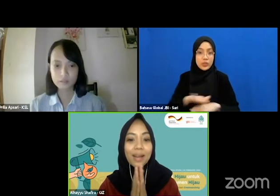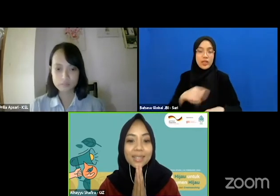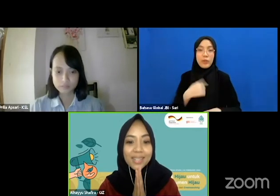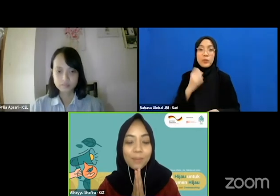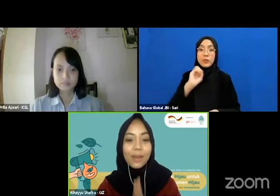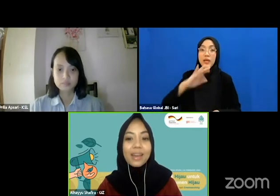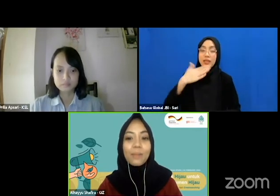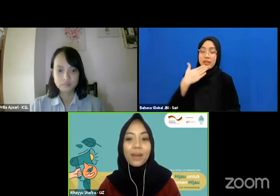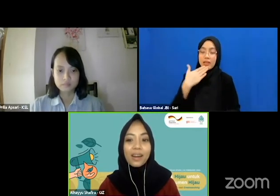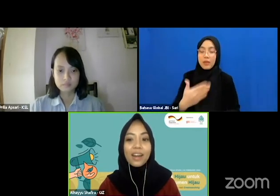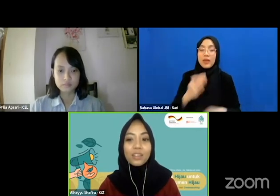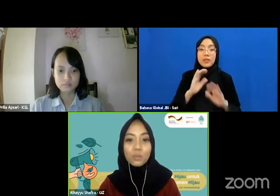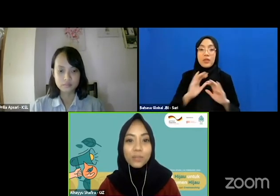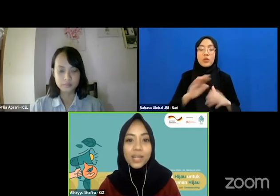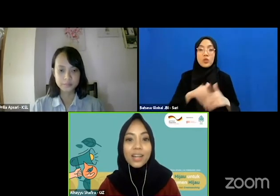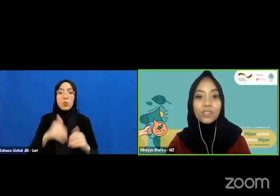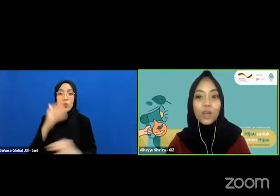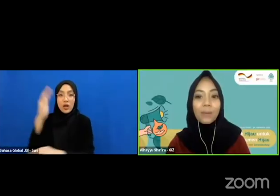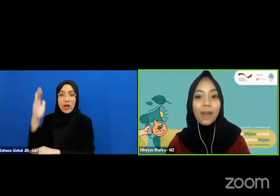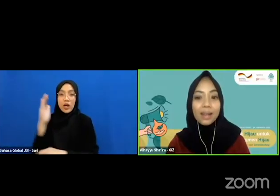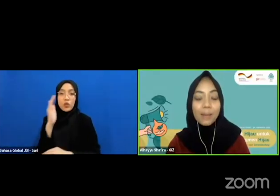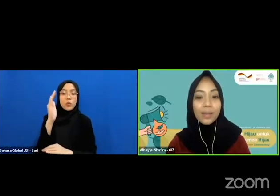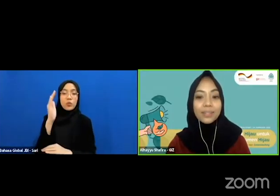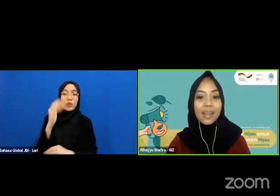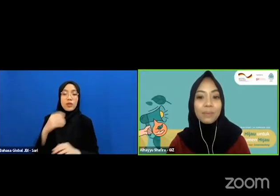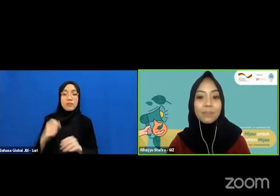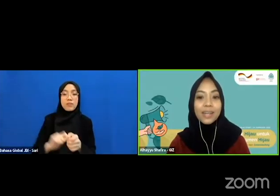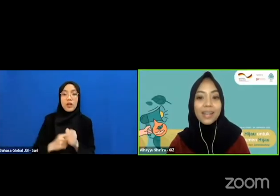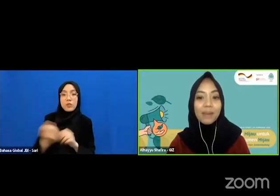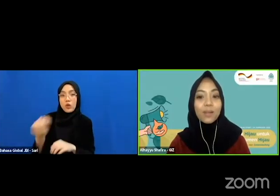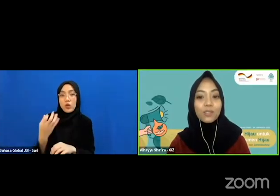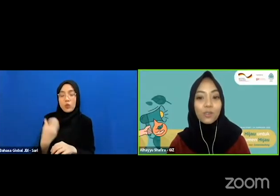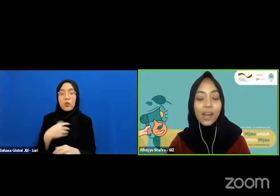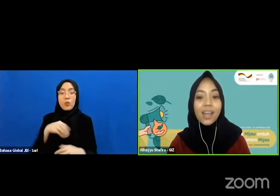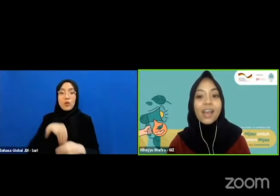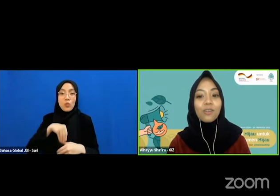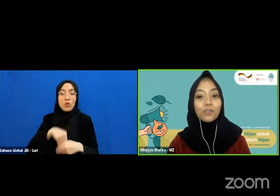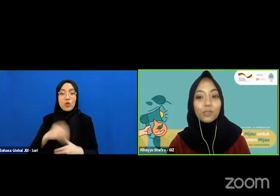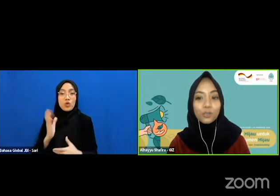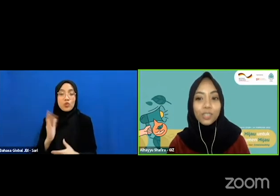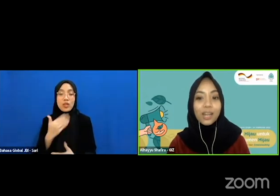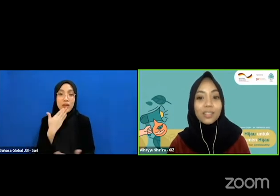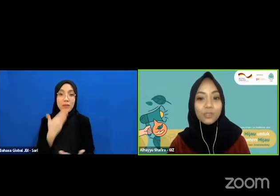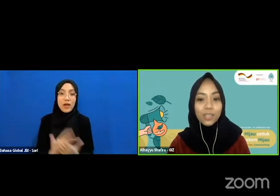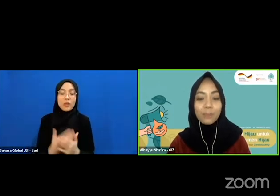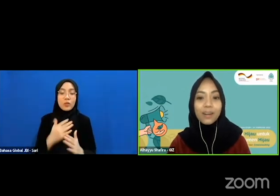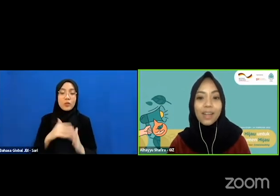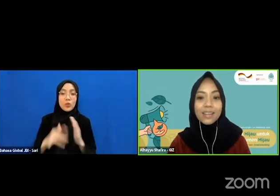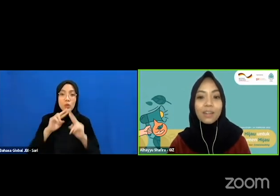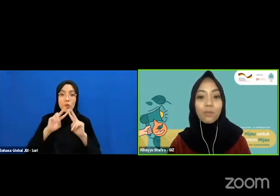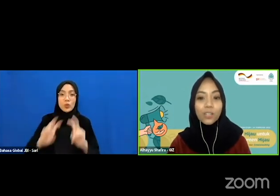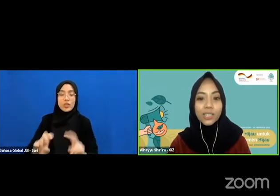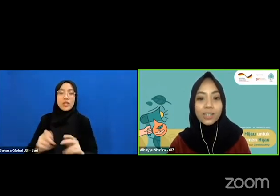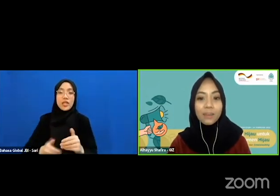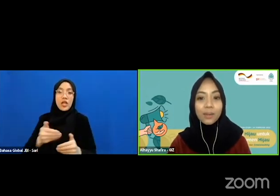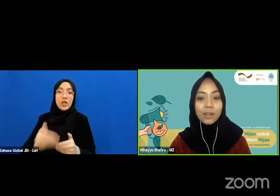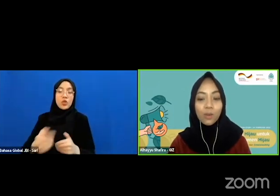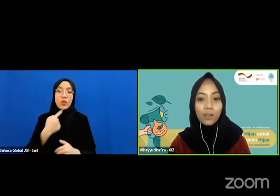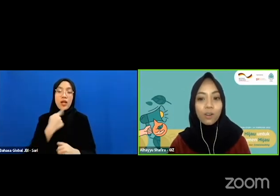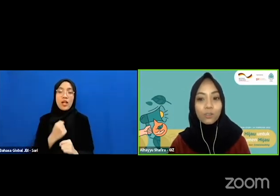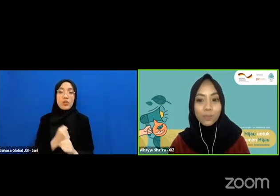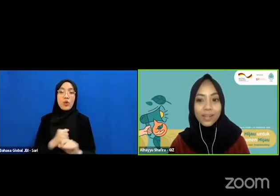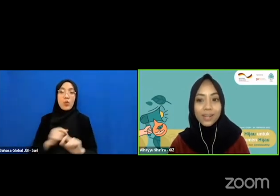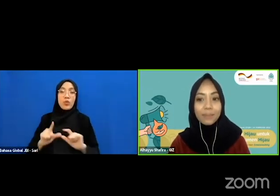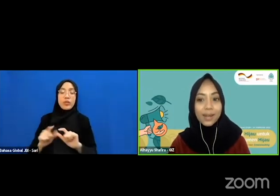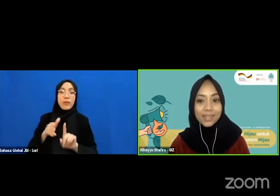terima kasih kepada para narasumber dan juga penanggap yang telah memberikan masukan untuk studi lanjutan mengenai greenwashing dan